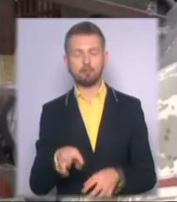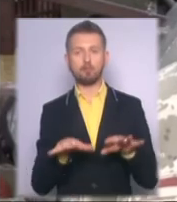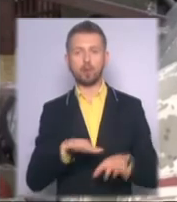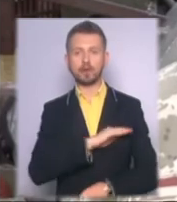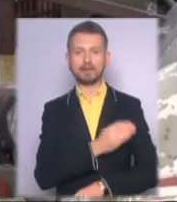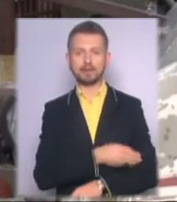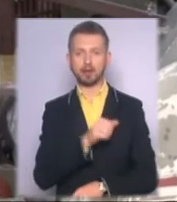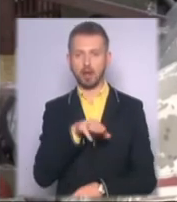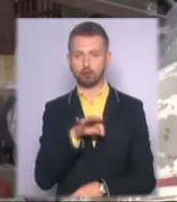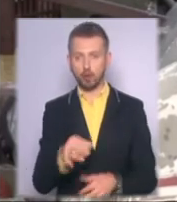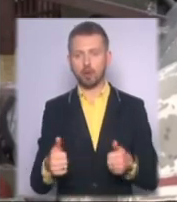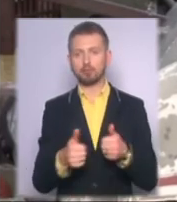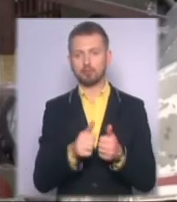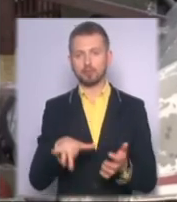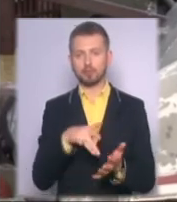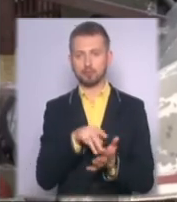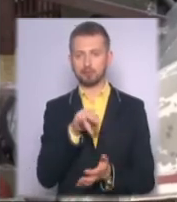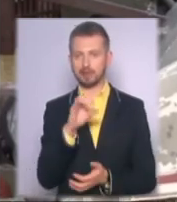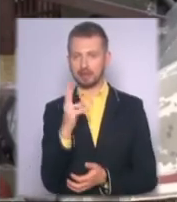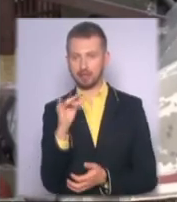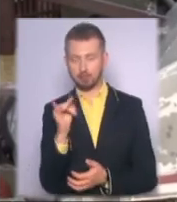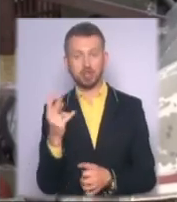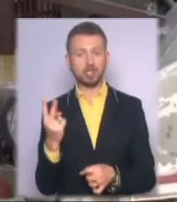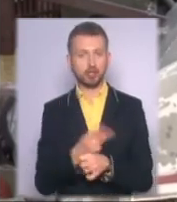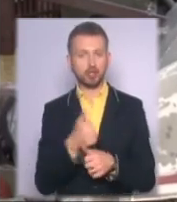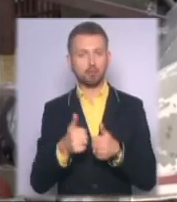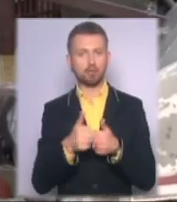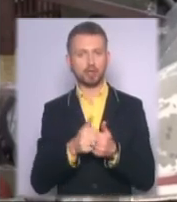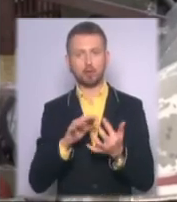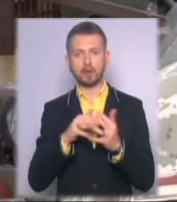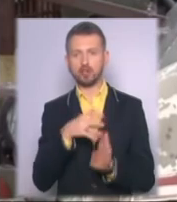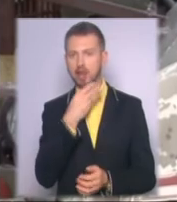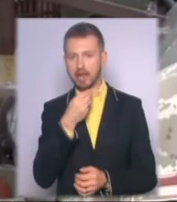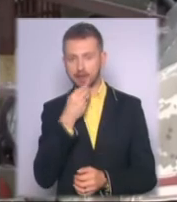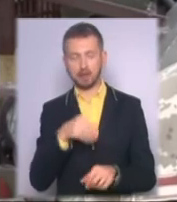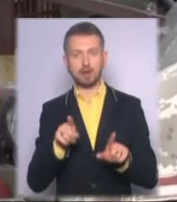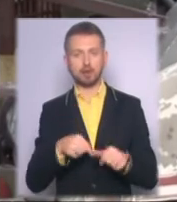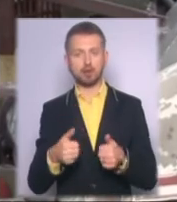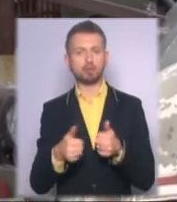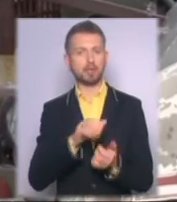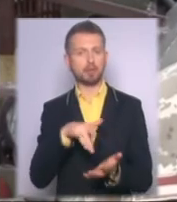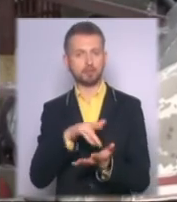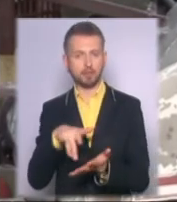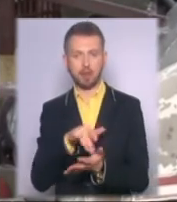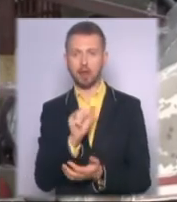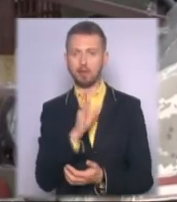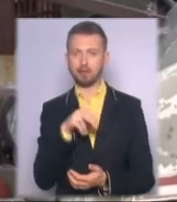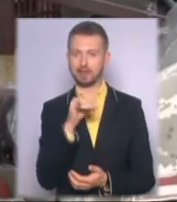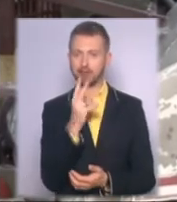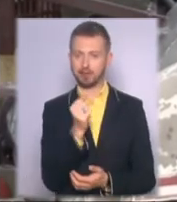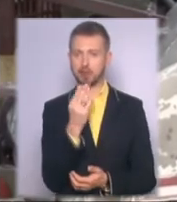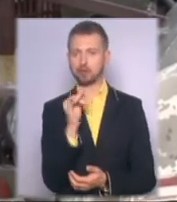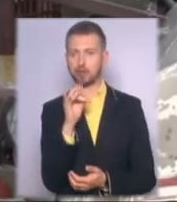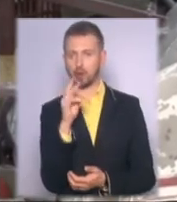АТО неподалік населеного пункту Піски, двічі – поблизу селища Ленінське, а також в районі населених пунктів Авдіївка, Широкине